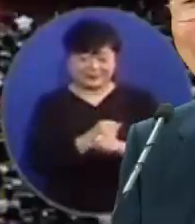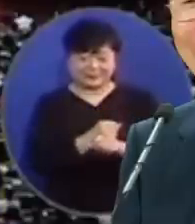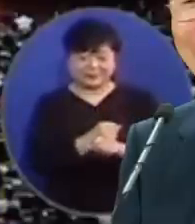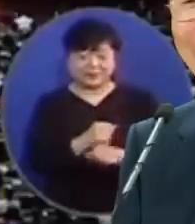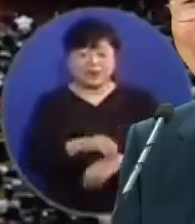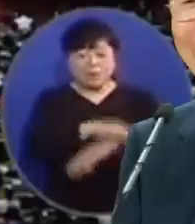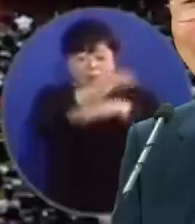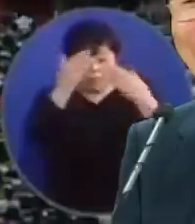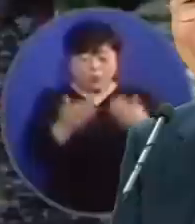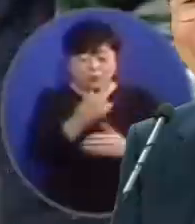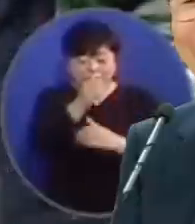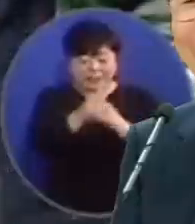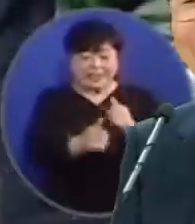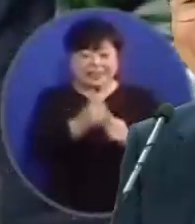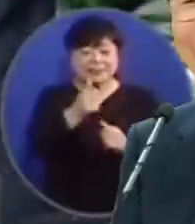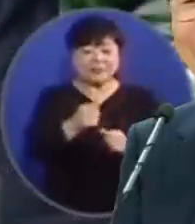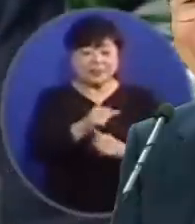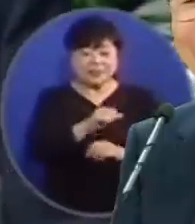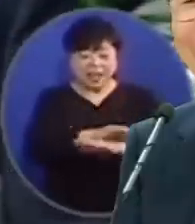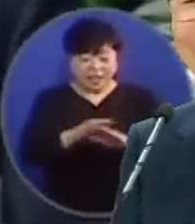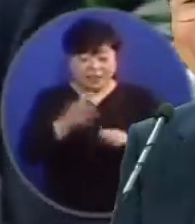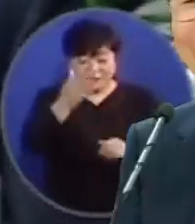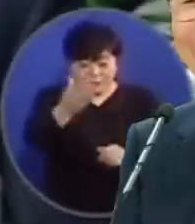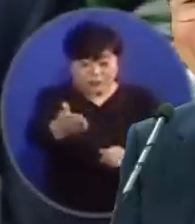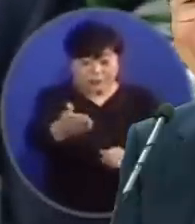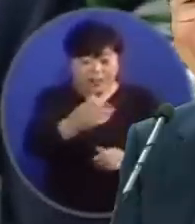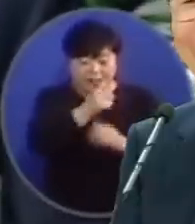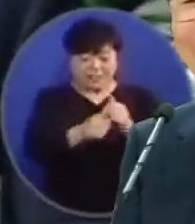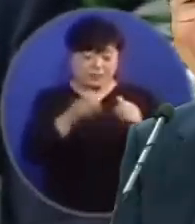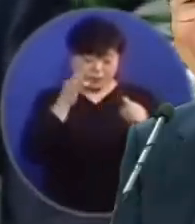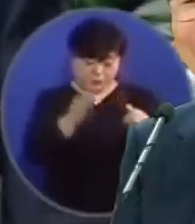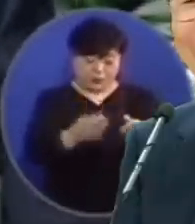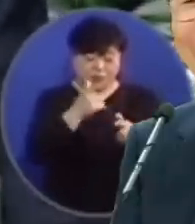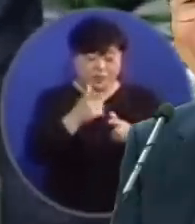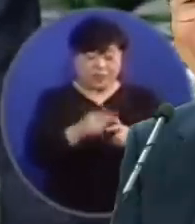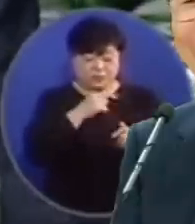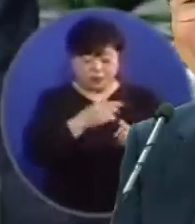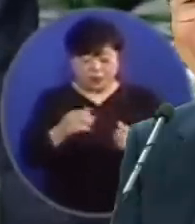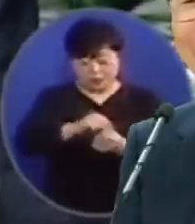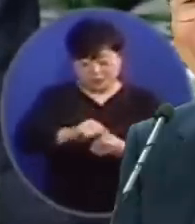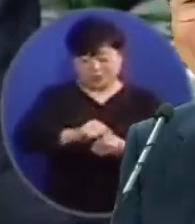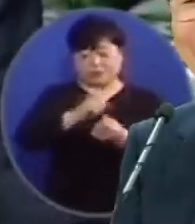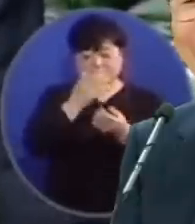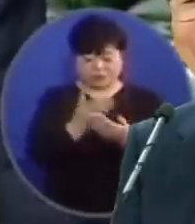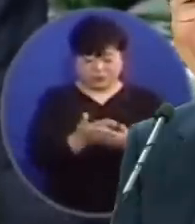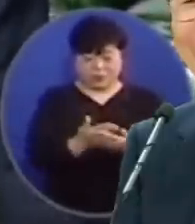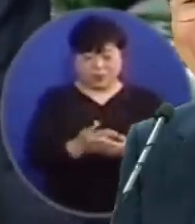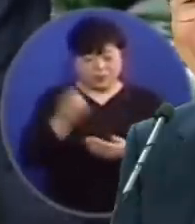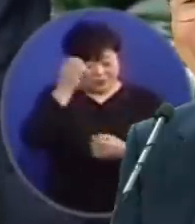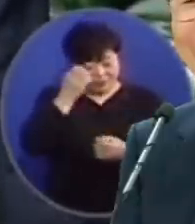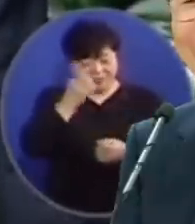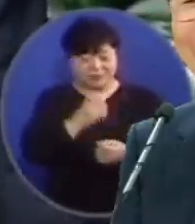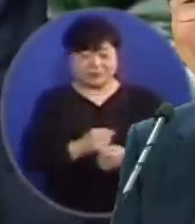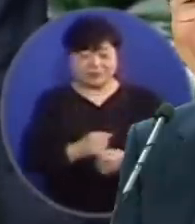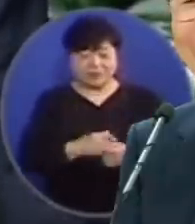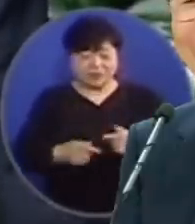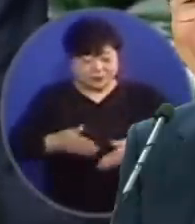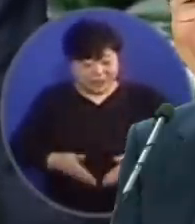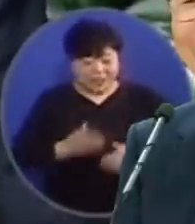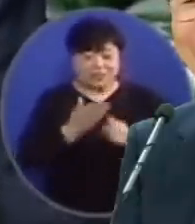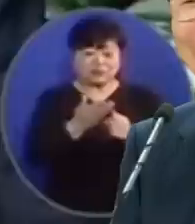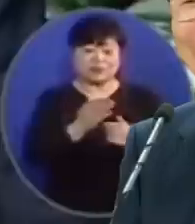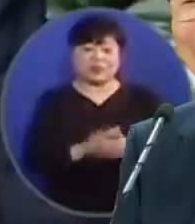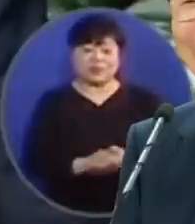모조리 하나님이 다 해주시는 것입니다. 하나님이 부르셔서 예수의 보혈로 씻어주시고 성령으로 거듭나게